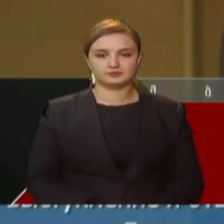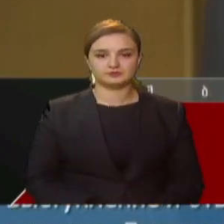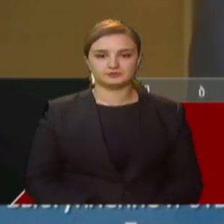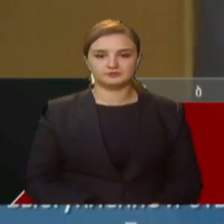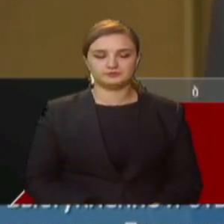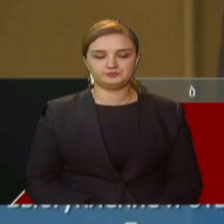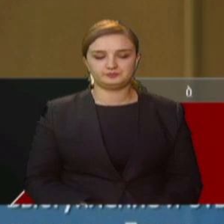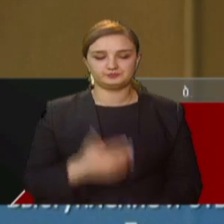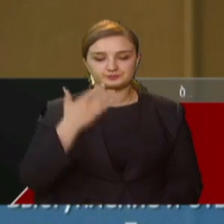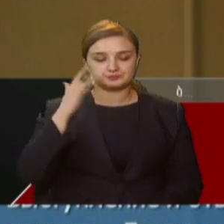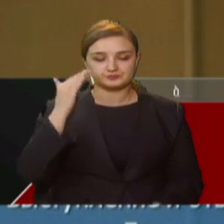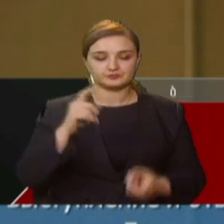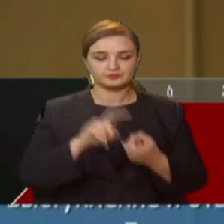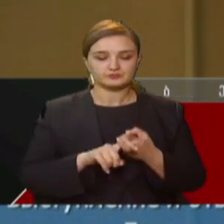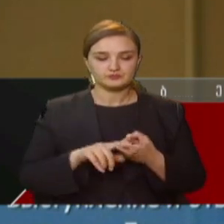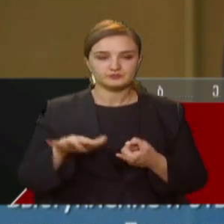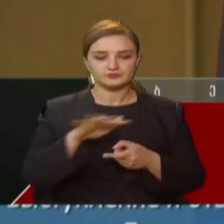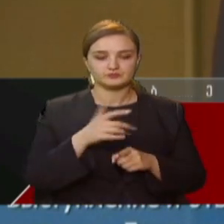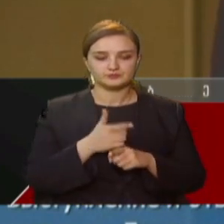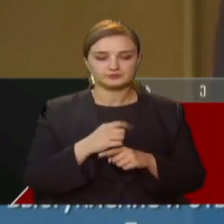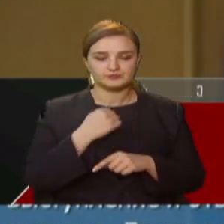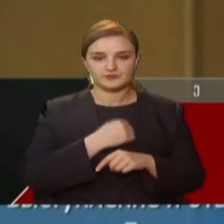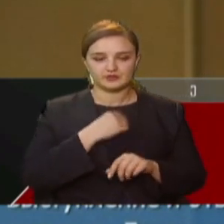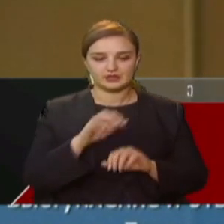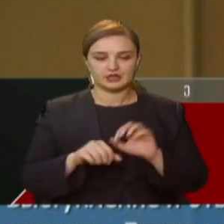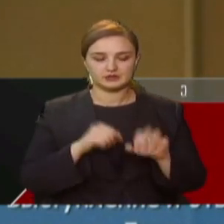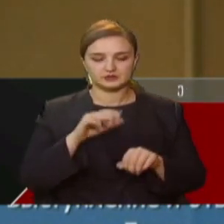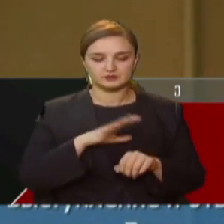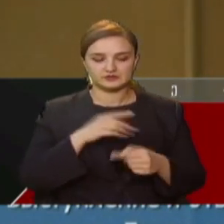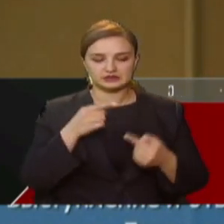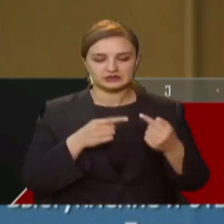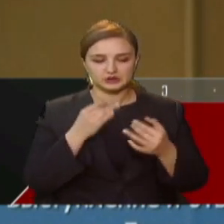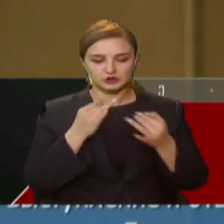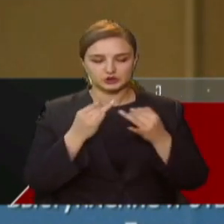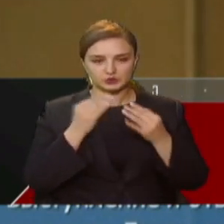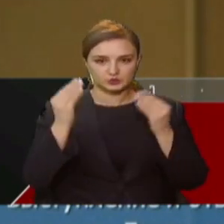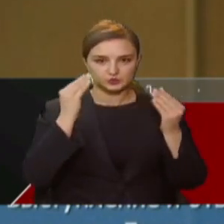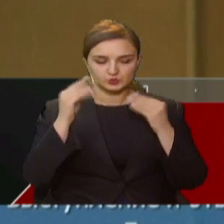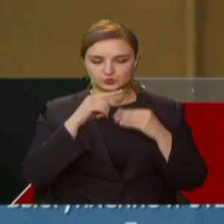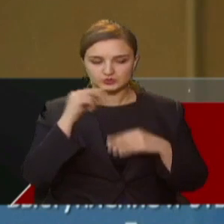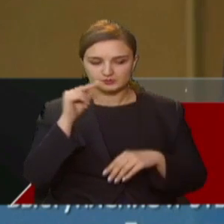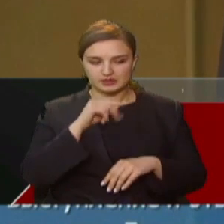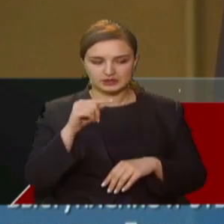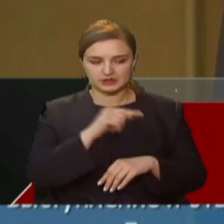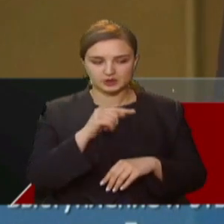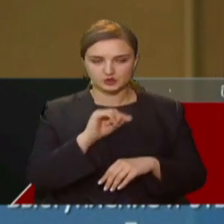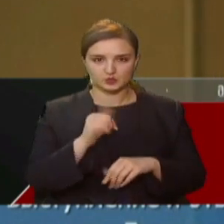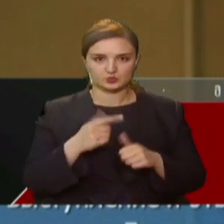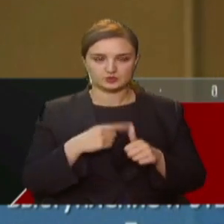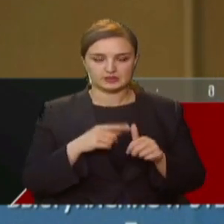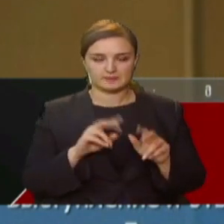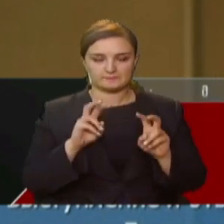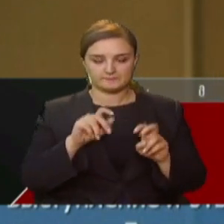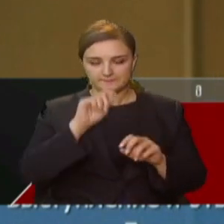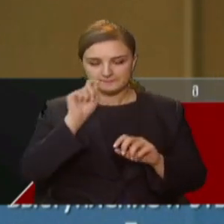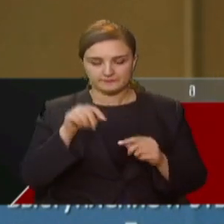de acolo mi simu ca și rebi, trebuie să acma o da agresiule bi, ucren discusie bi zdros, da da nașa ulet în ruset, rogor sa masut odeben, ucrainiți